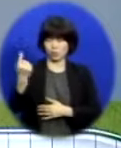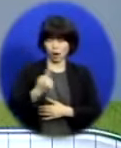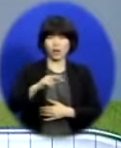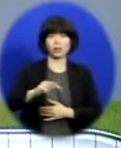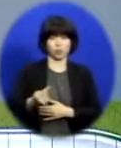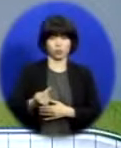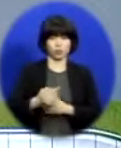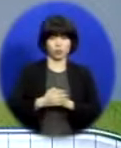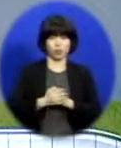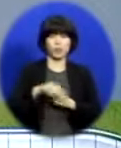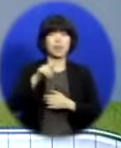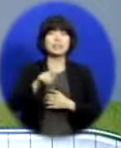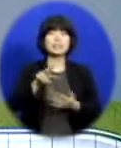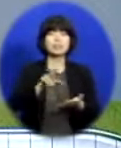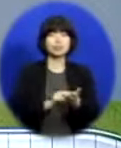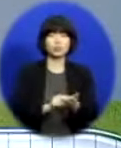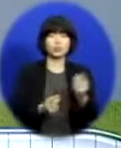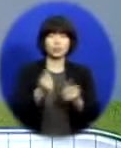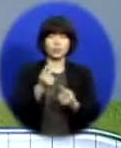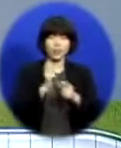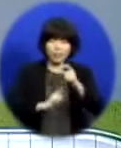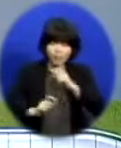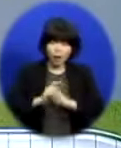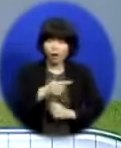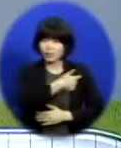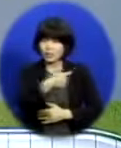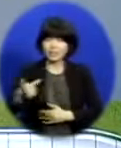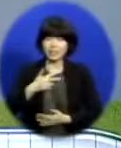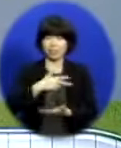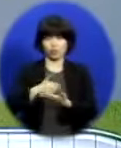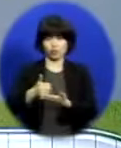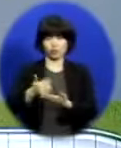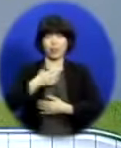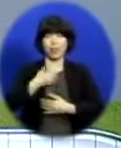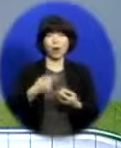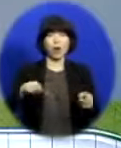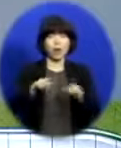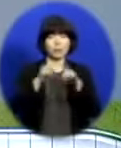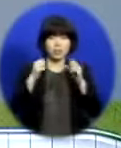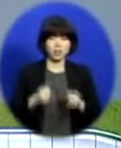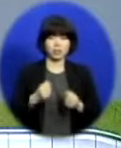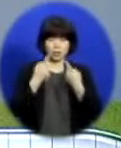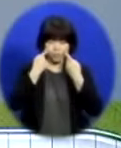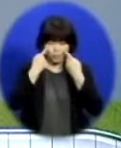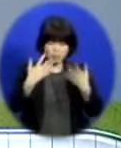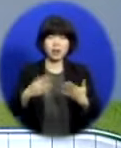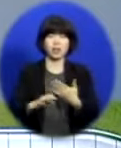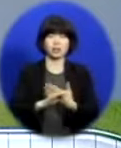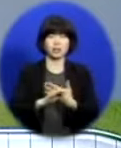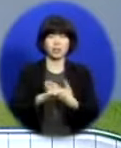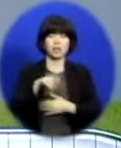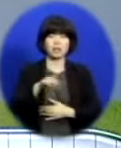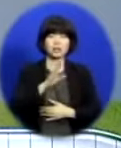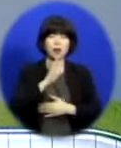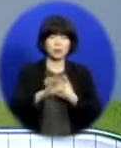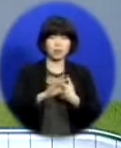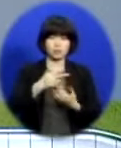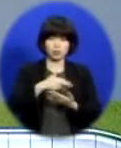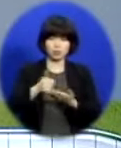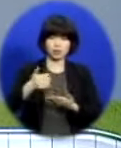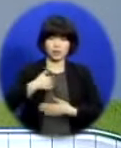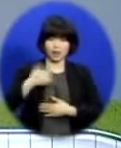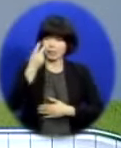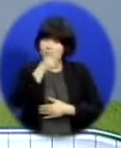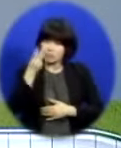할지라도 그 문제보다 훨씬 크신 주님이 나와 함께 계시는게 분명하다면 그러면 주님이 나를